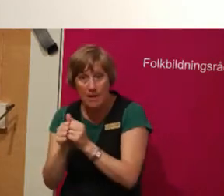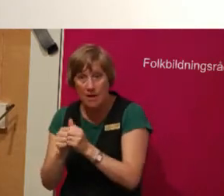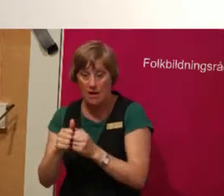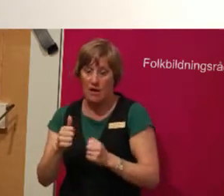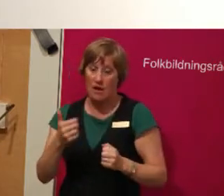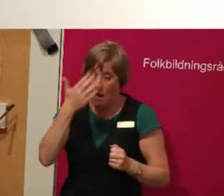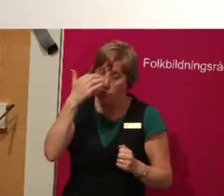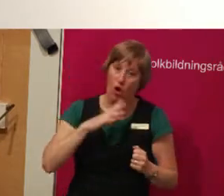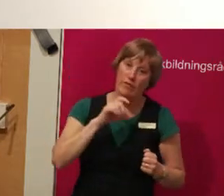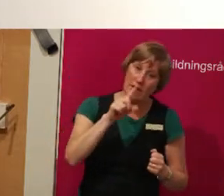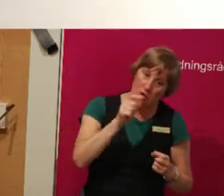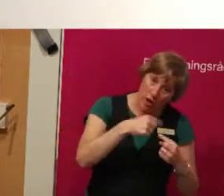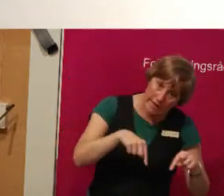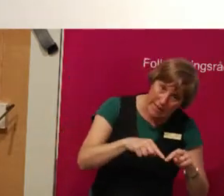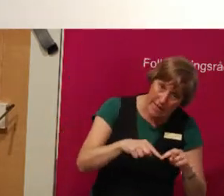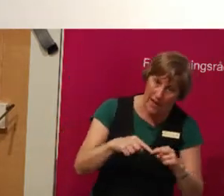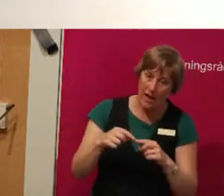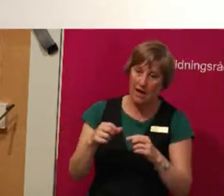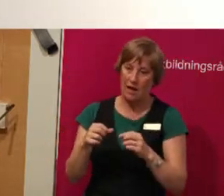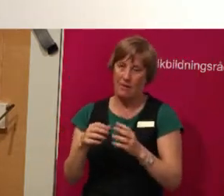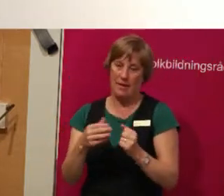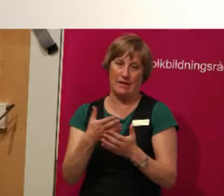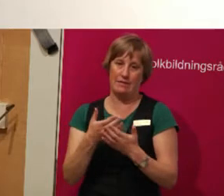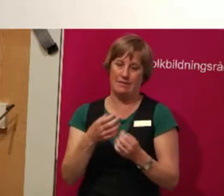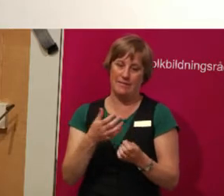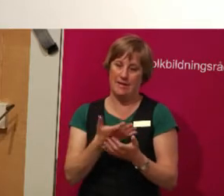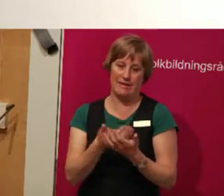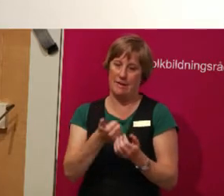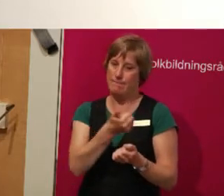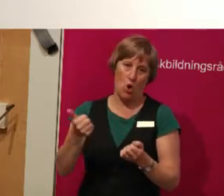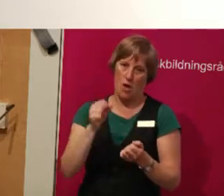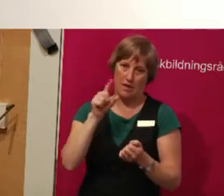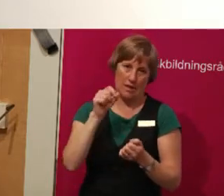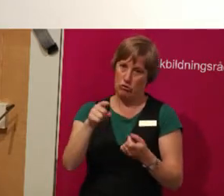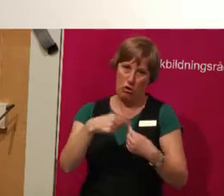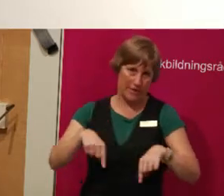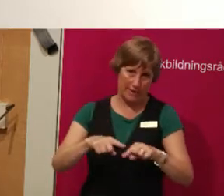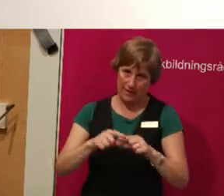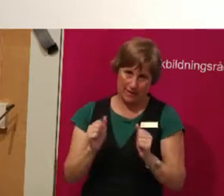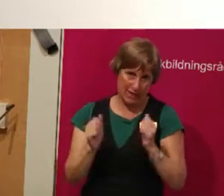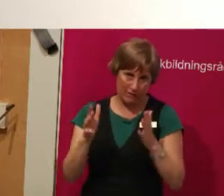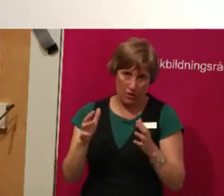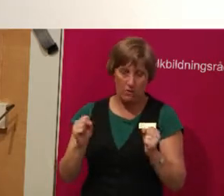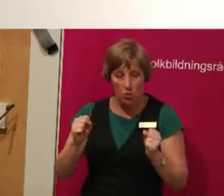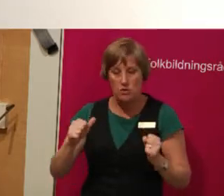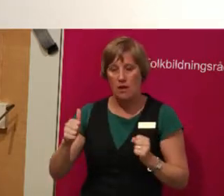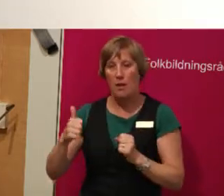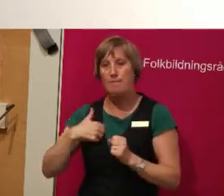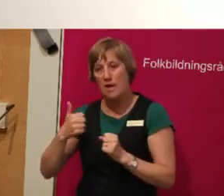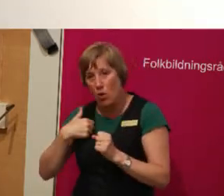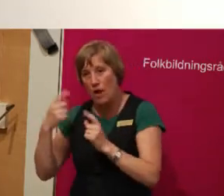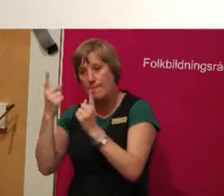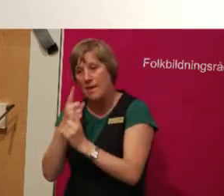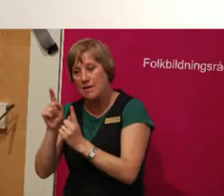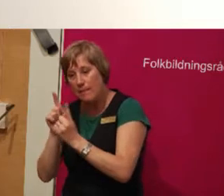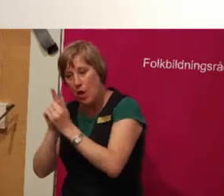också. Men att säga liksom att vi ska gå in och bara, nu ska vi köra digitalt för det är fräckt, va? Nej. Vi ska jobba